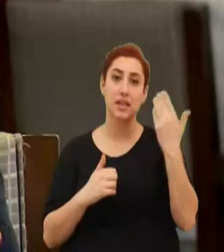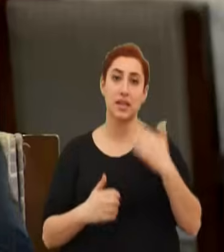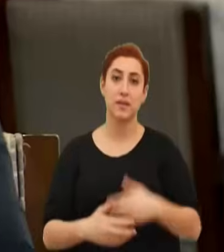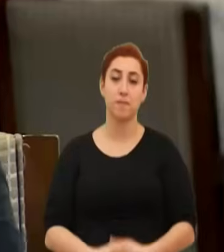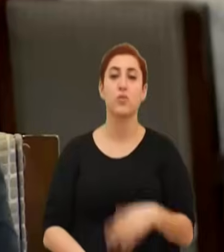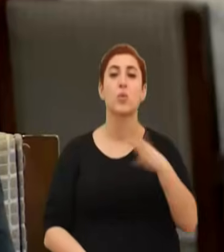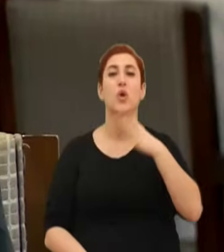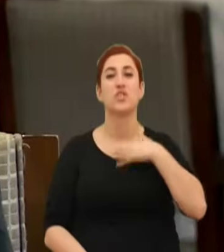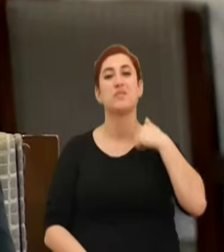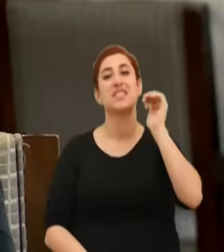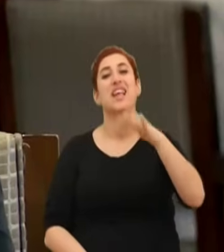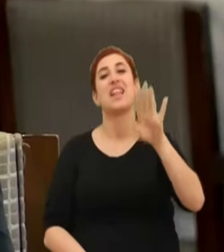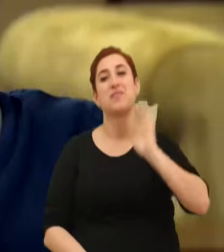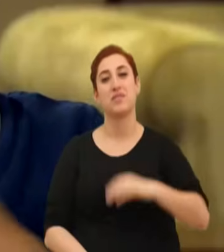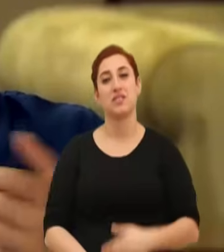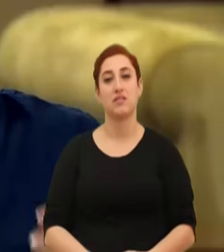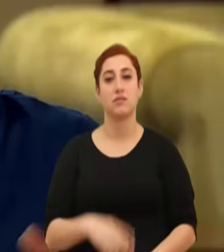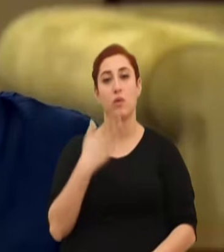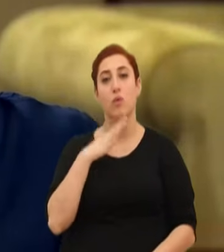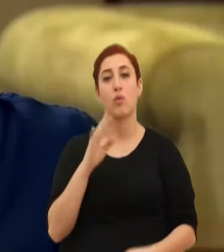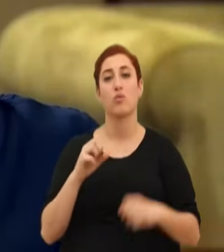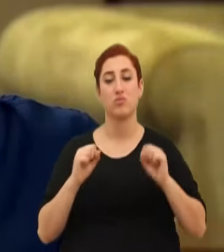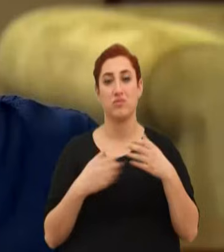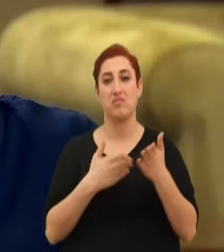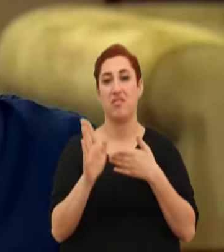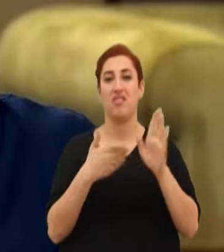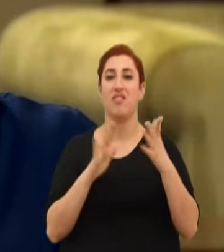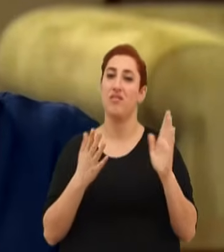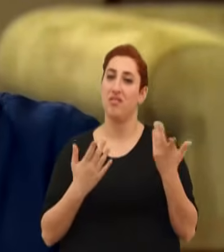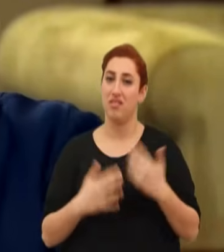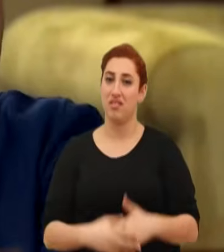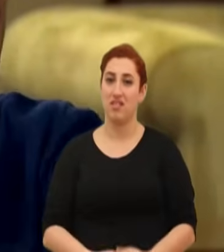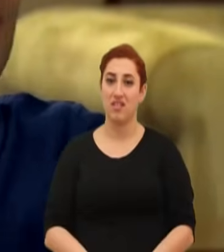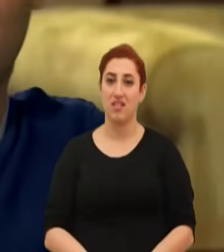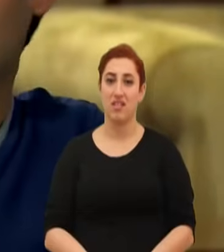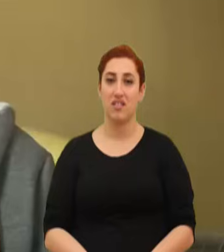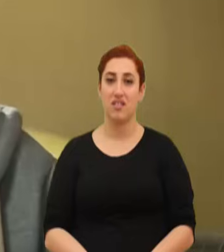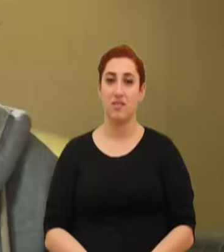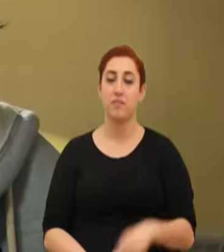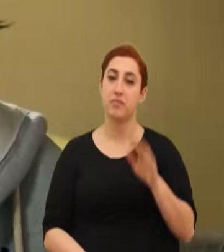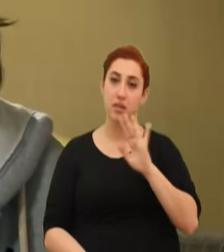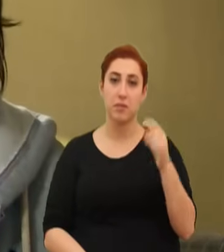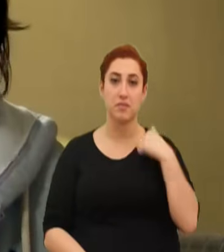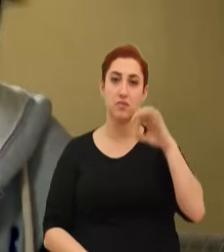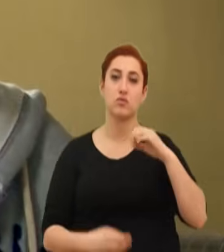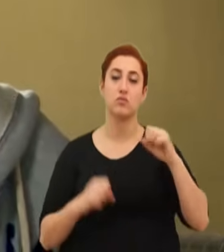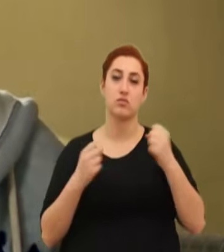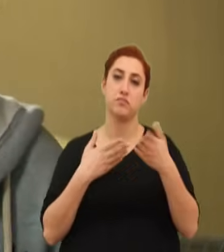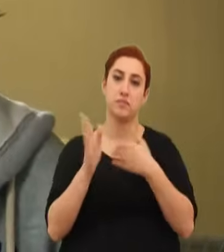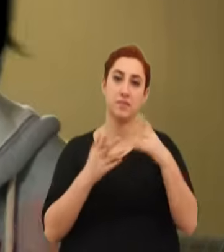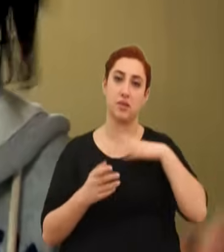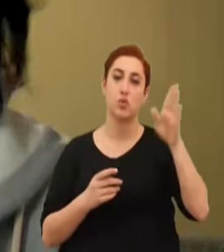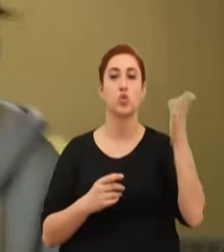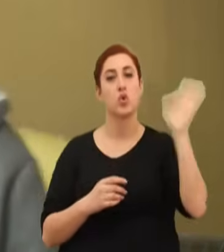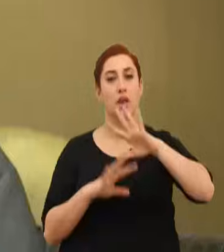gidelim. Yok canım biz gelemeyeceğiz. Ya yok ne buz pateniymiş, buz pateniymiş ya. Tamam, biz şimdi buz patenine